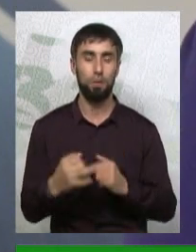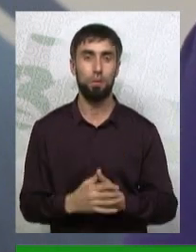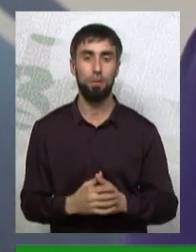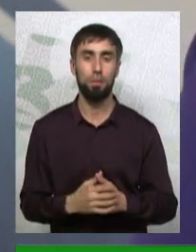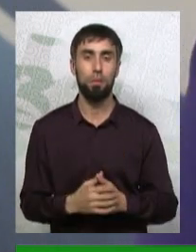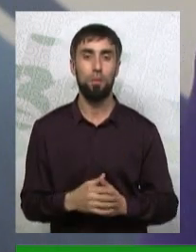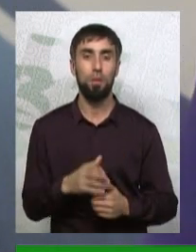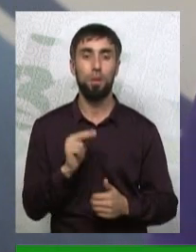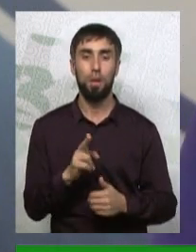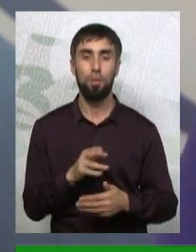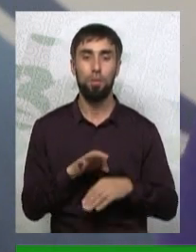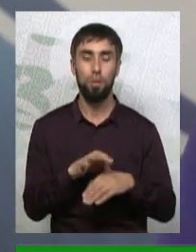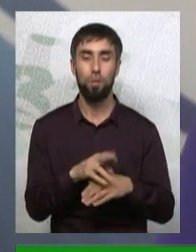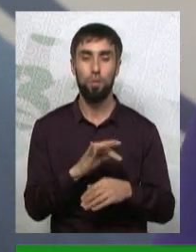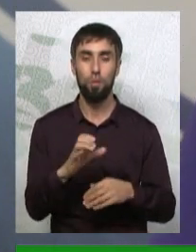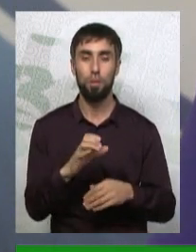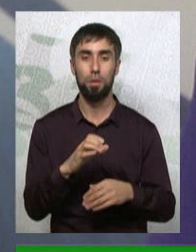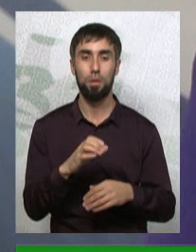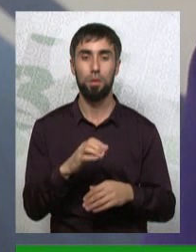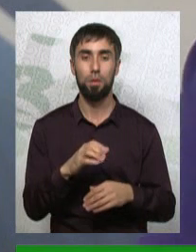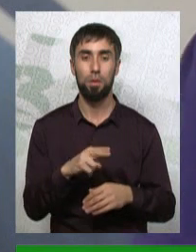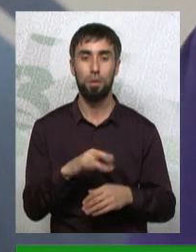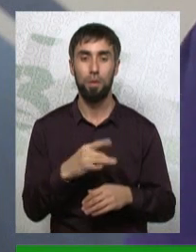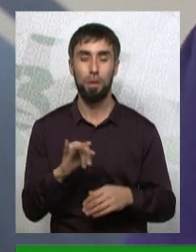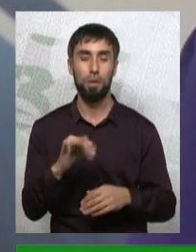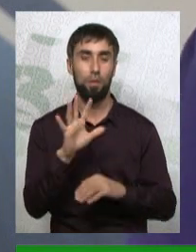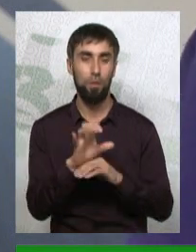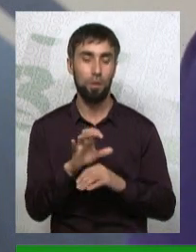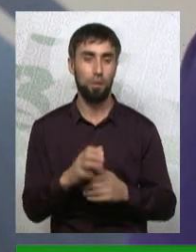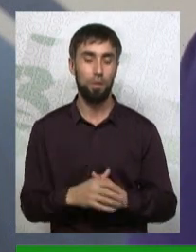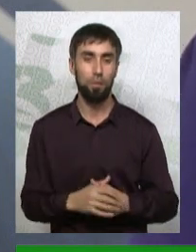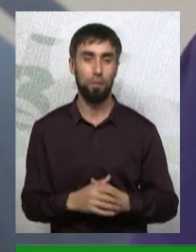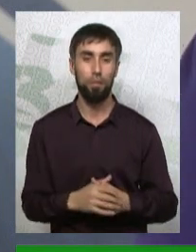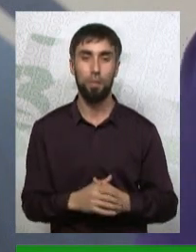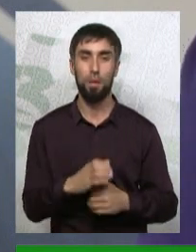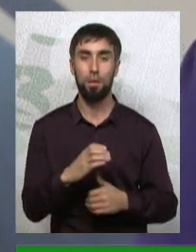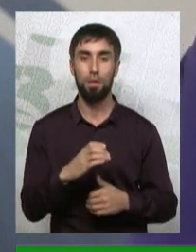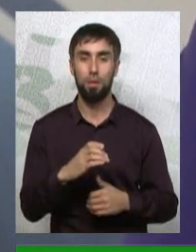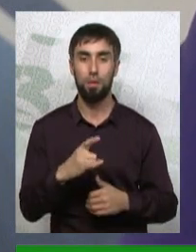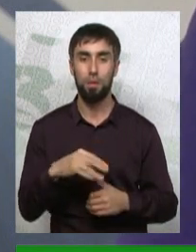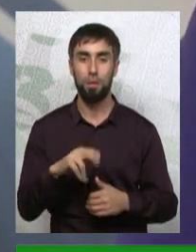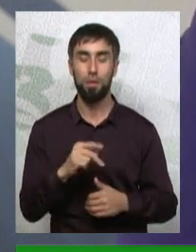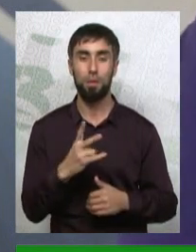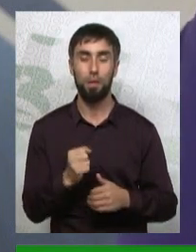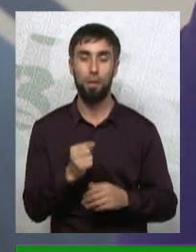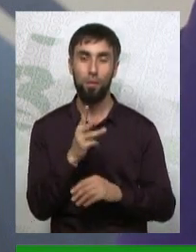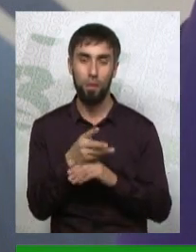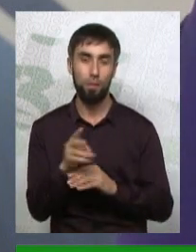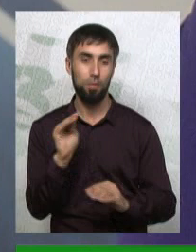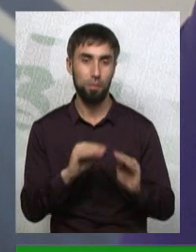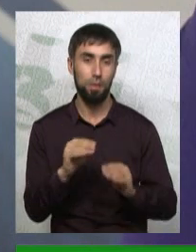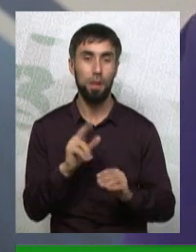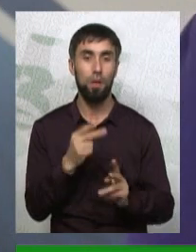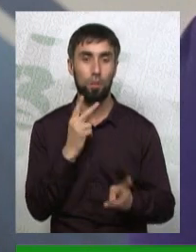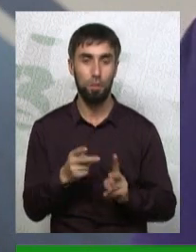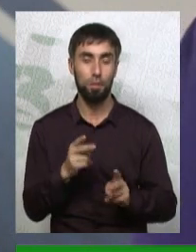и прохождение курса повышения квалификации, и фотографии, то есть ссылки на видео и так далее.